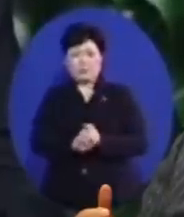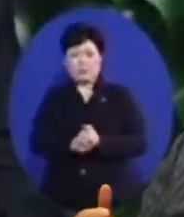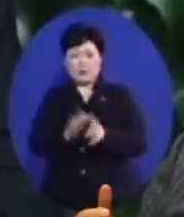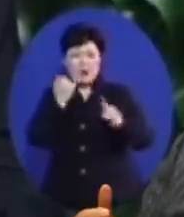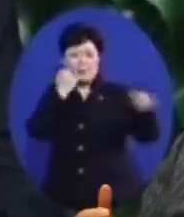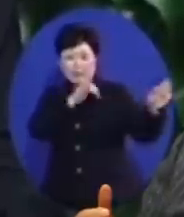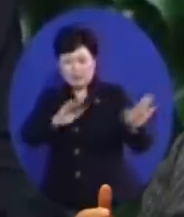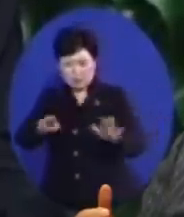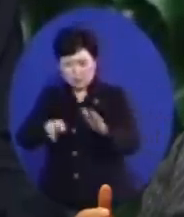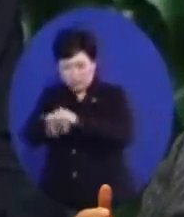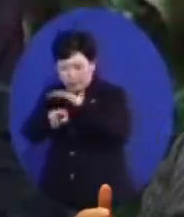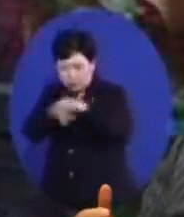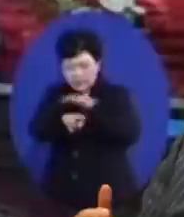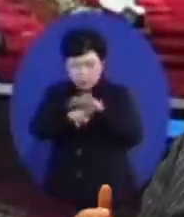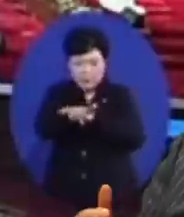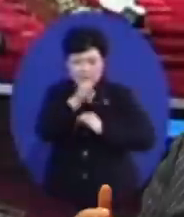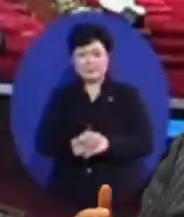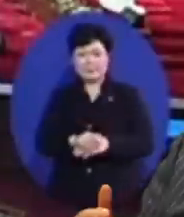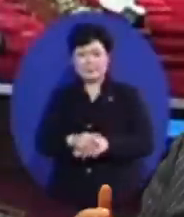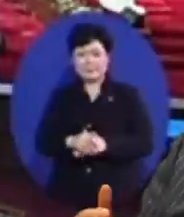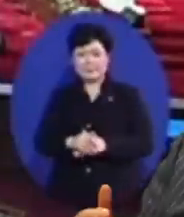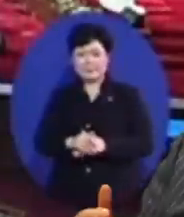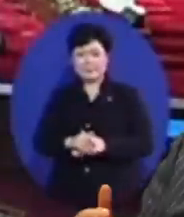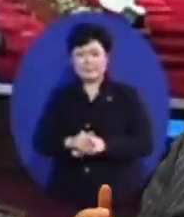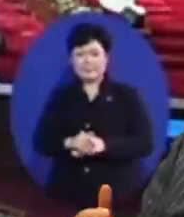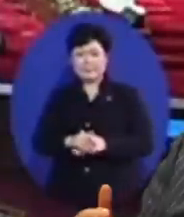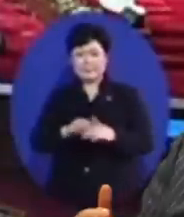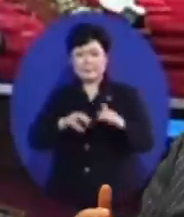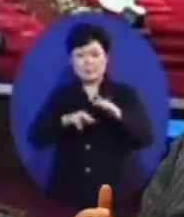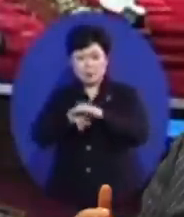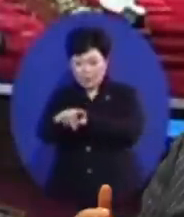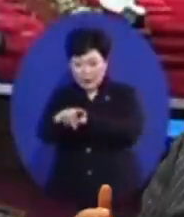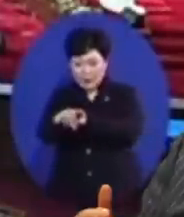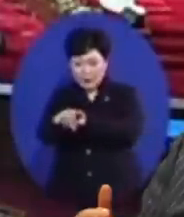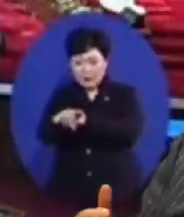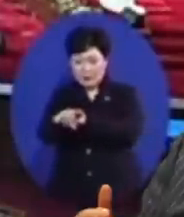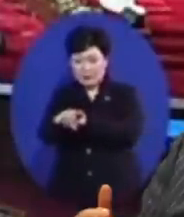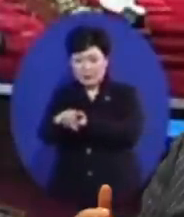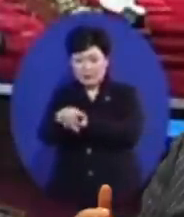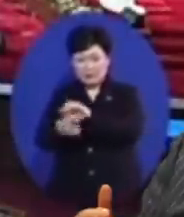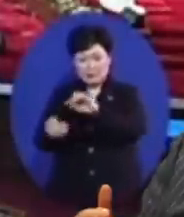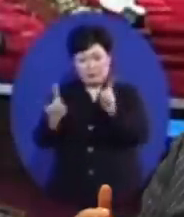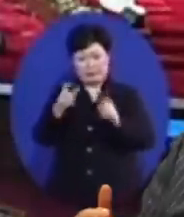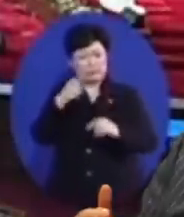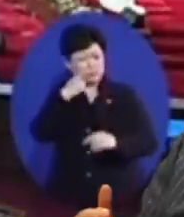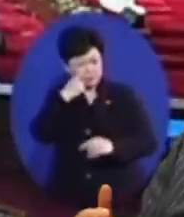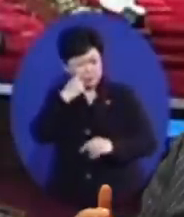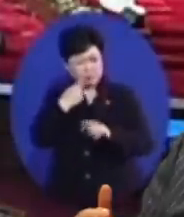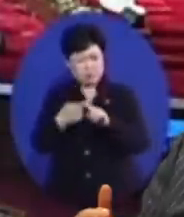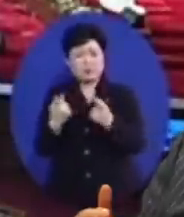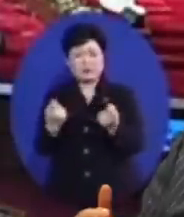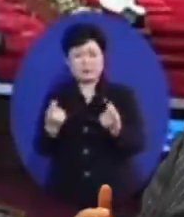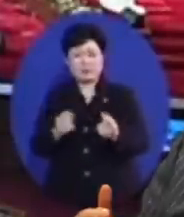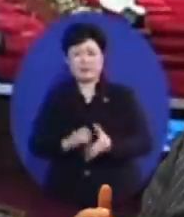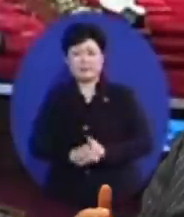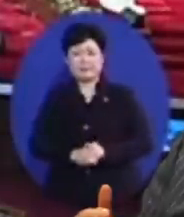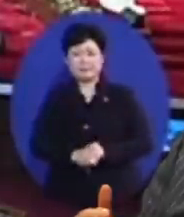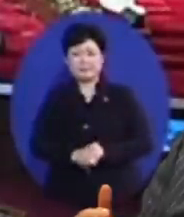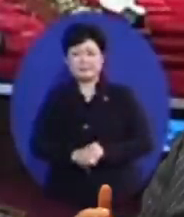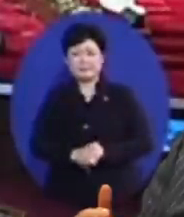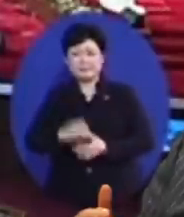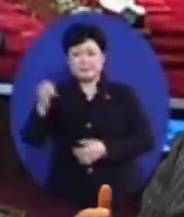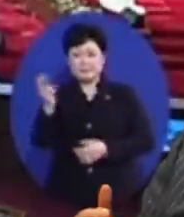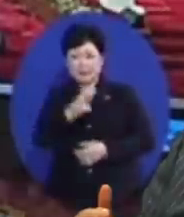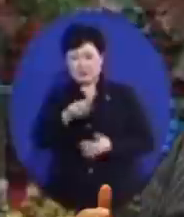바다로 도망을 치지만은 도망이 그를 살려줄 수가 없는 것입니다.